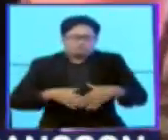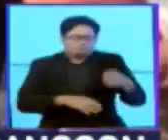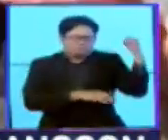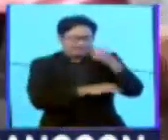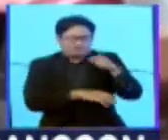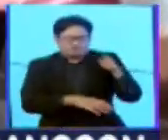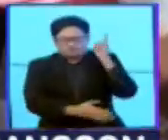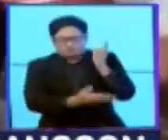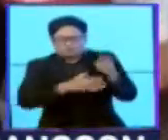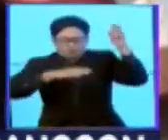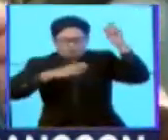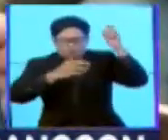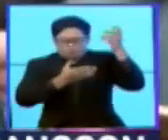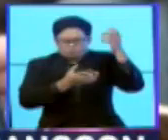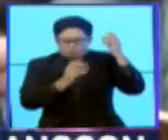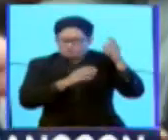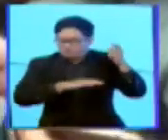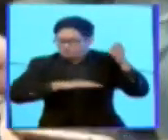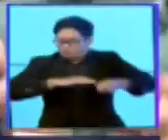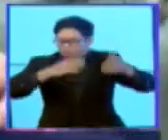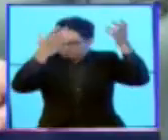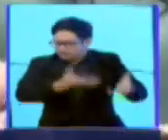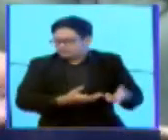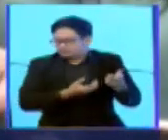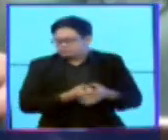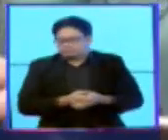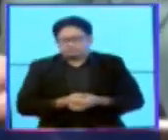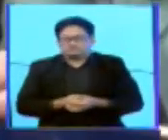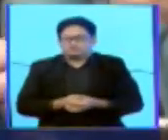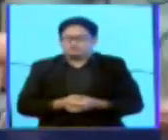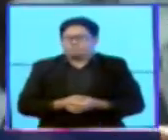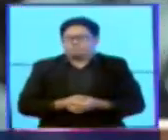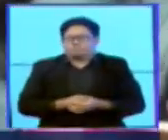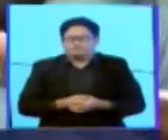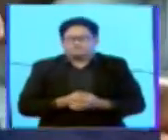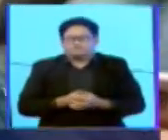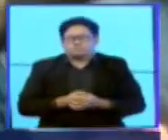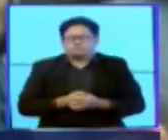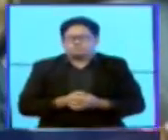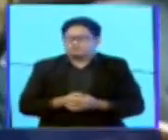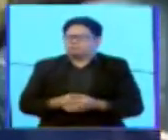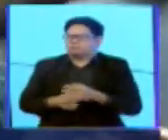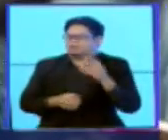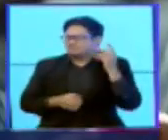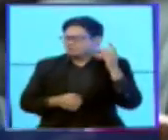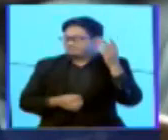hukuman seberat-beratnya. Masih ikhlas, kok kematiannya kok begitu? Orang dia masih ketemu